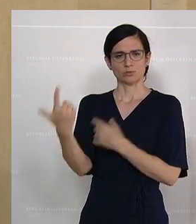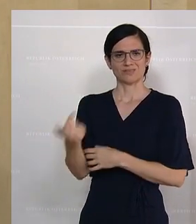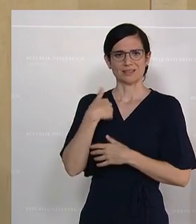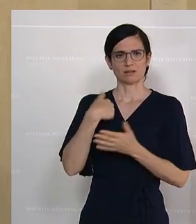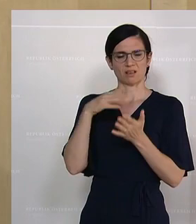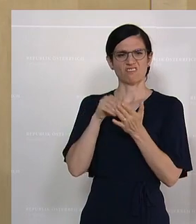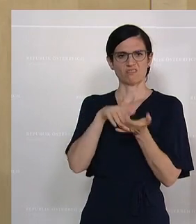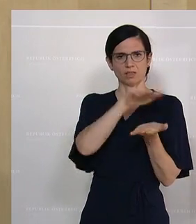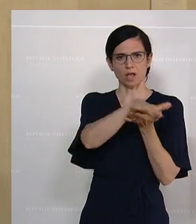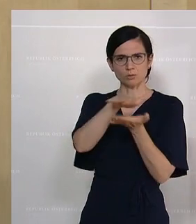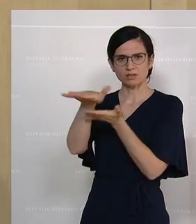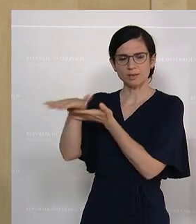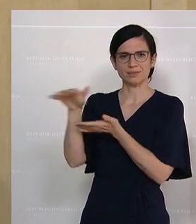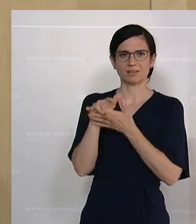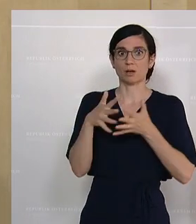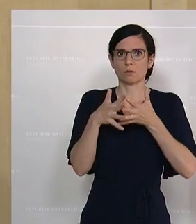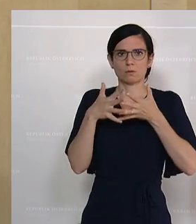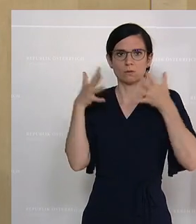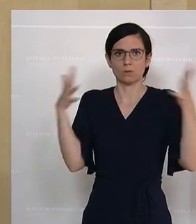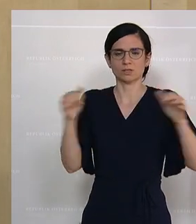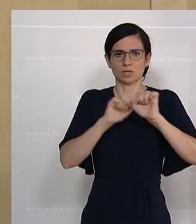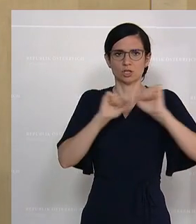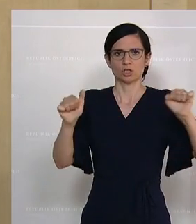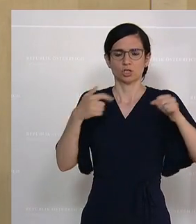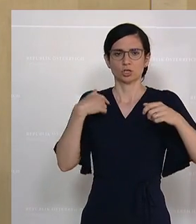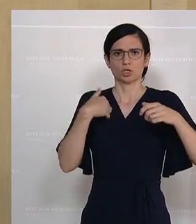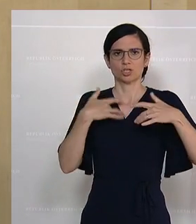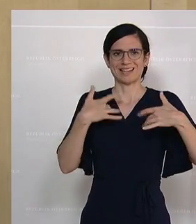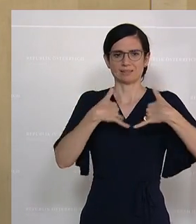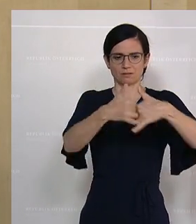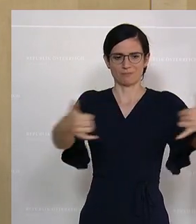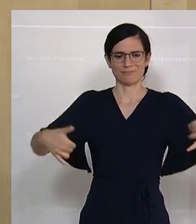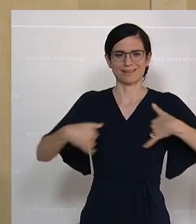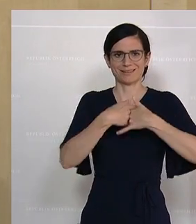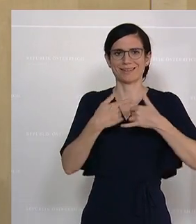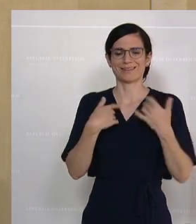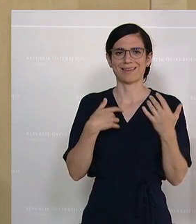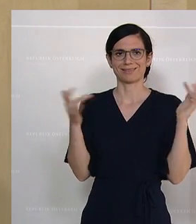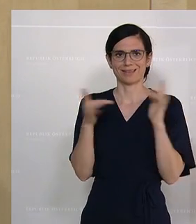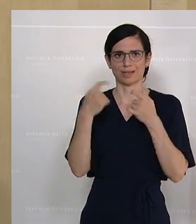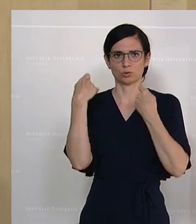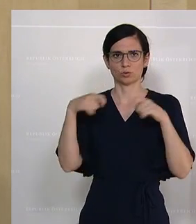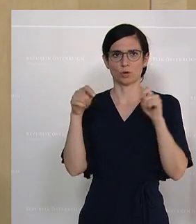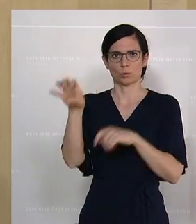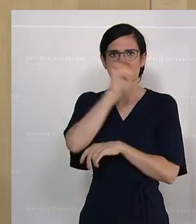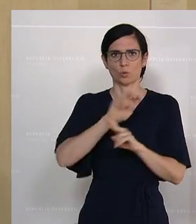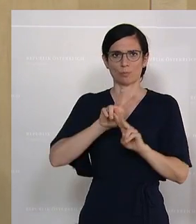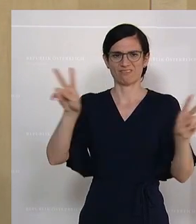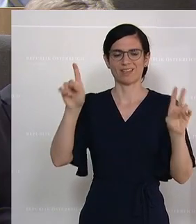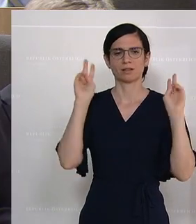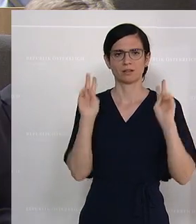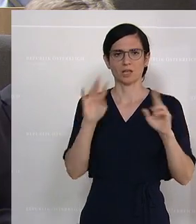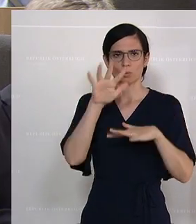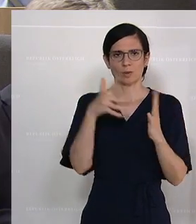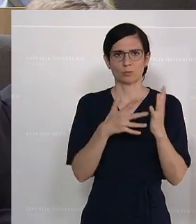nimmt sind das größte und schnellste teuerung paket das in europa auf den weg gebracht wird sie können zu überprüfen damit